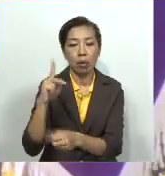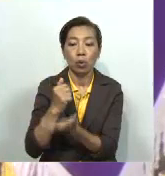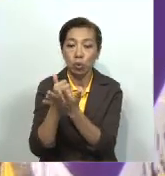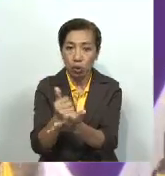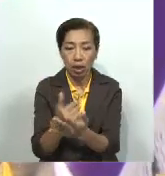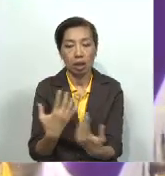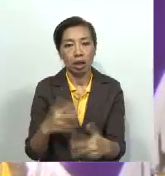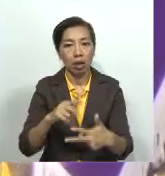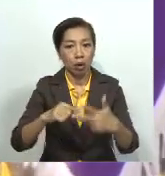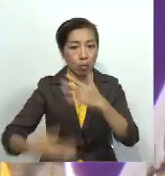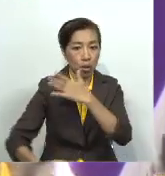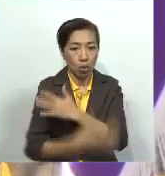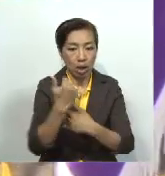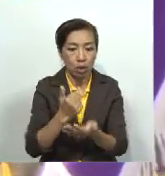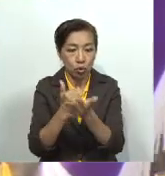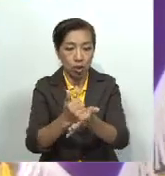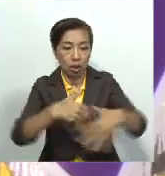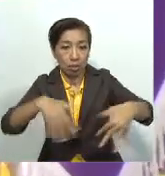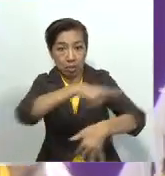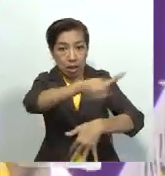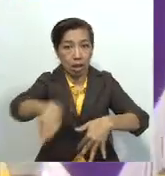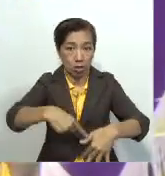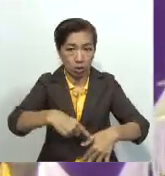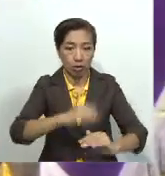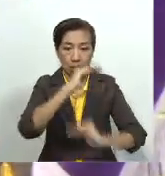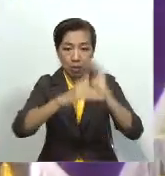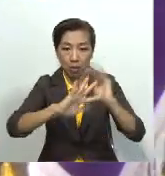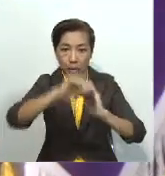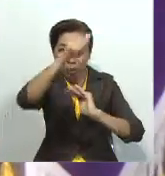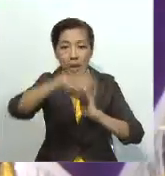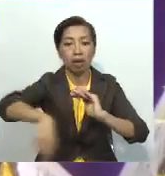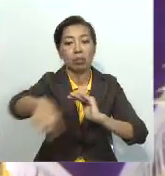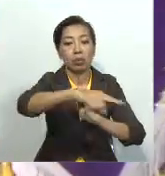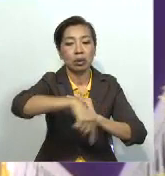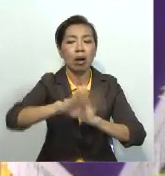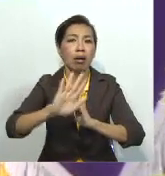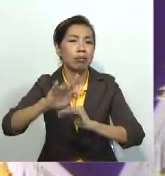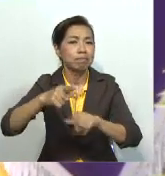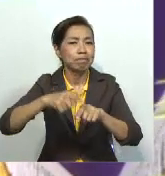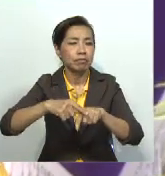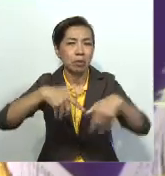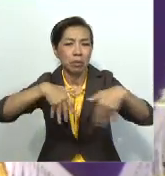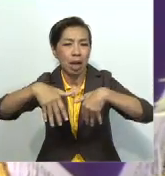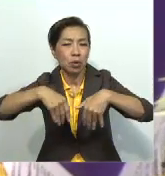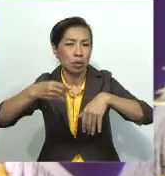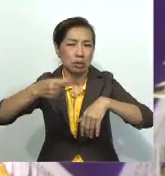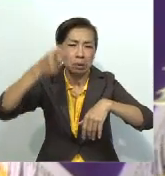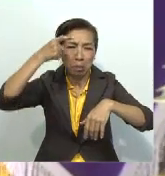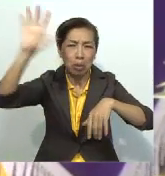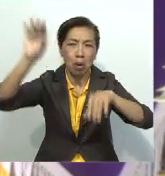และมีโอกาสได้พัฒนาช่วยเหลือประชาชนที่ด้อยโอกาสในถิ่นทุรกันดารทางไกลคมนาค